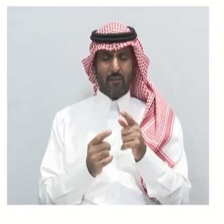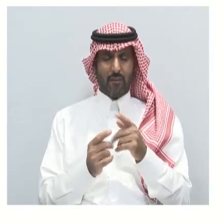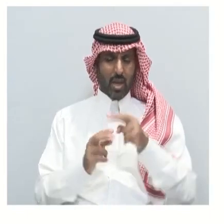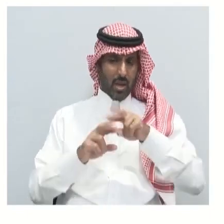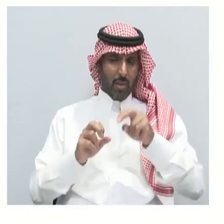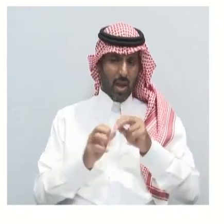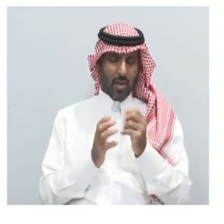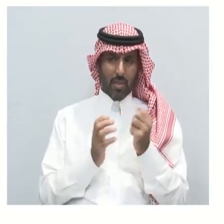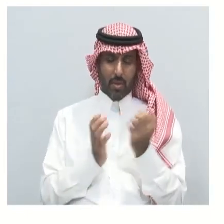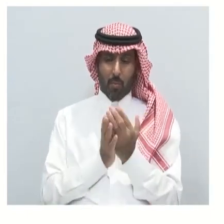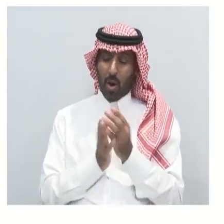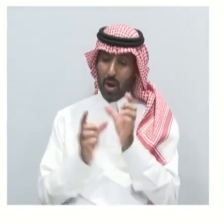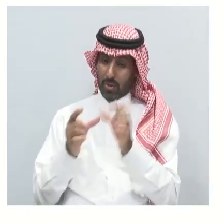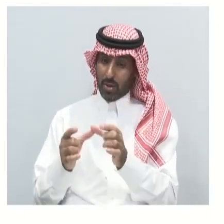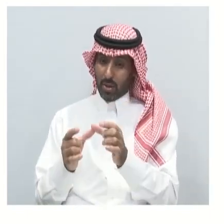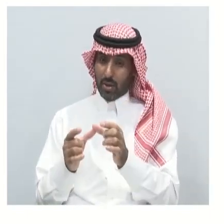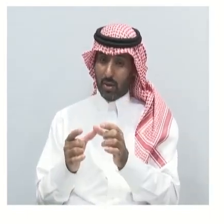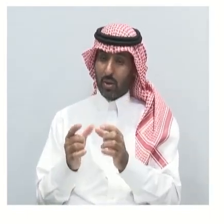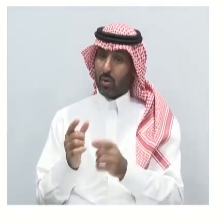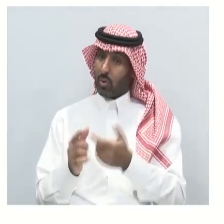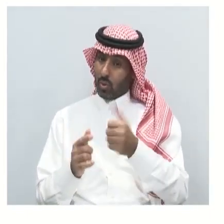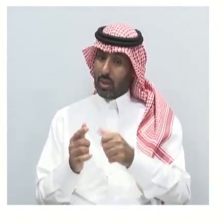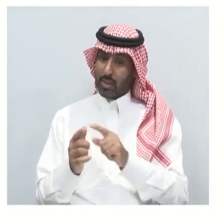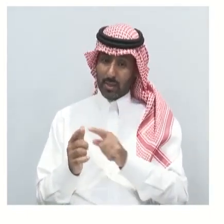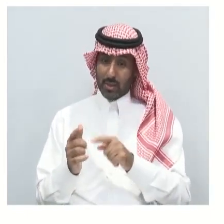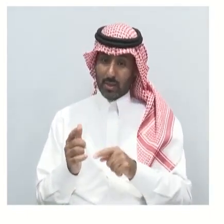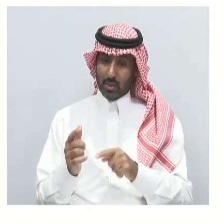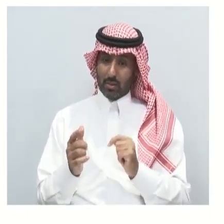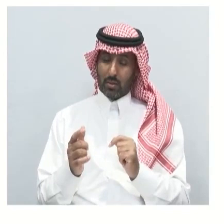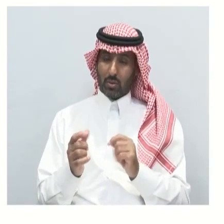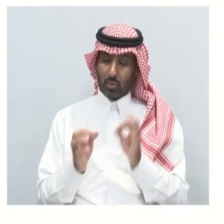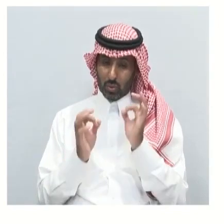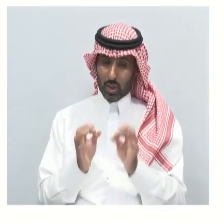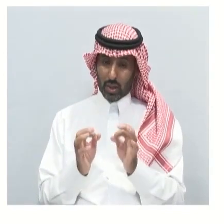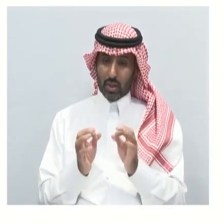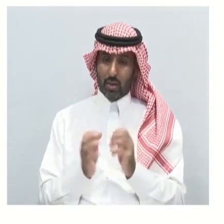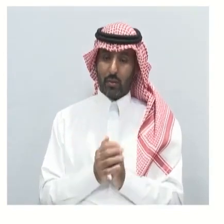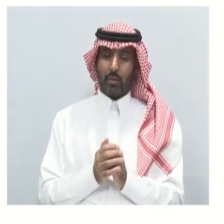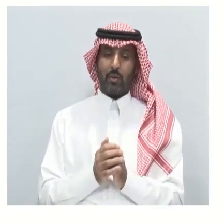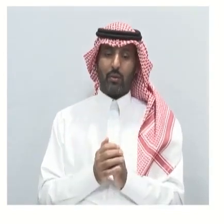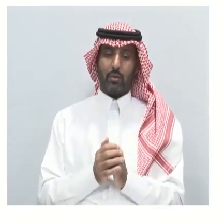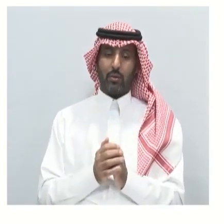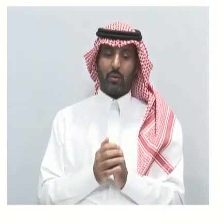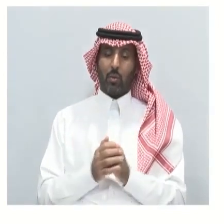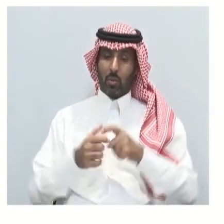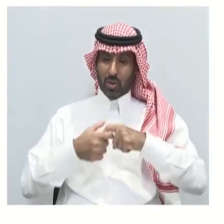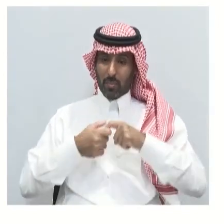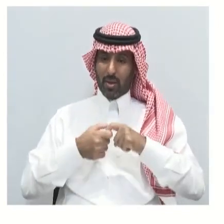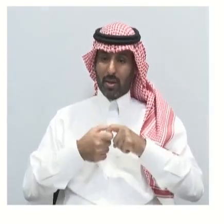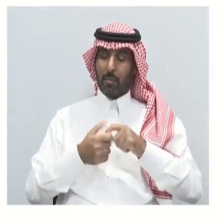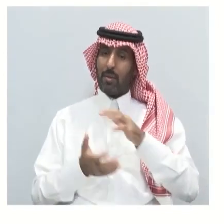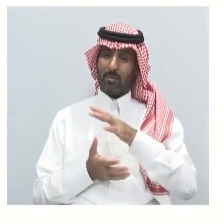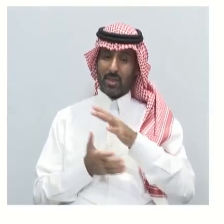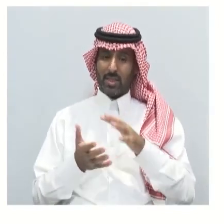ماذا محدده يعني يمكن قياسها وي ايضا تكون مثلا دقيقه وايضا تكون مثلا وثيقه الصله في